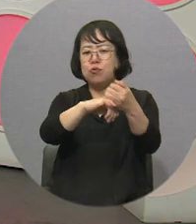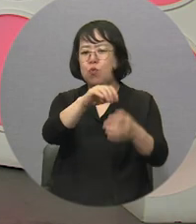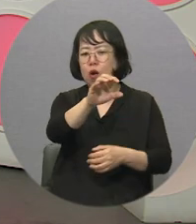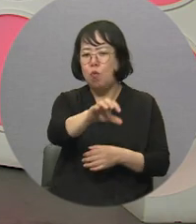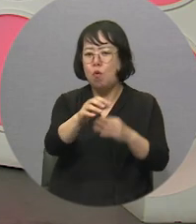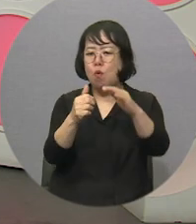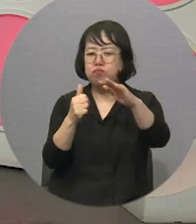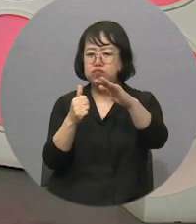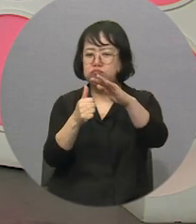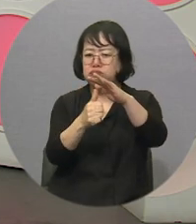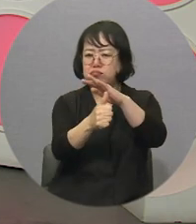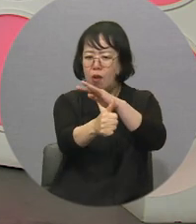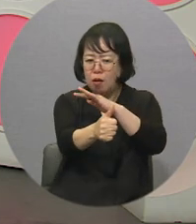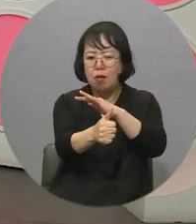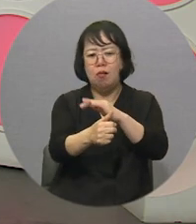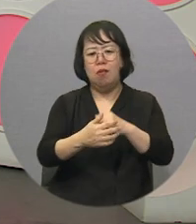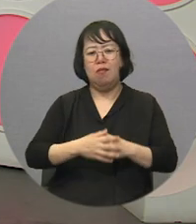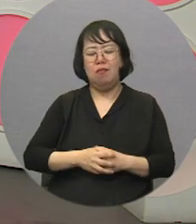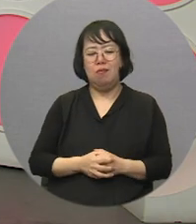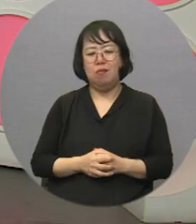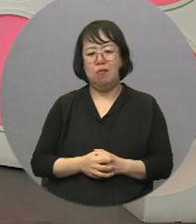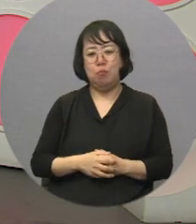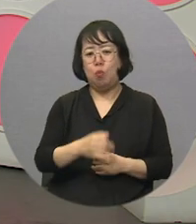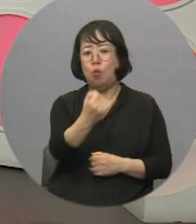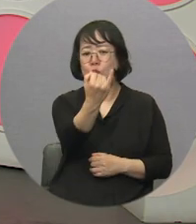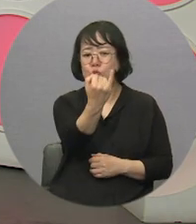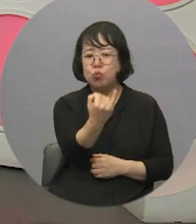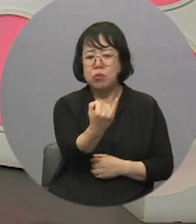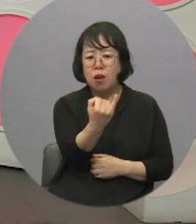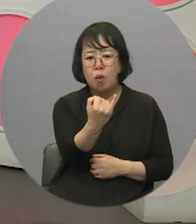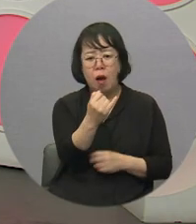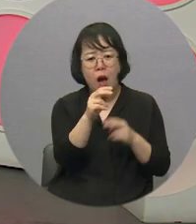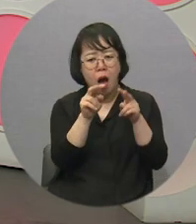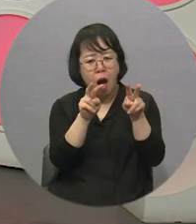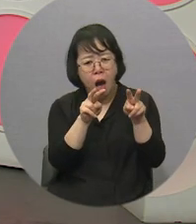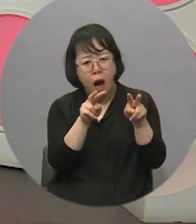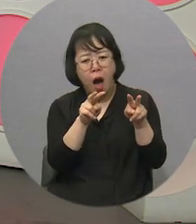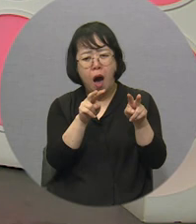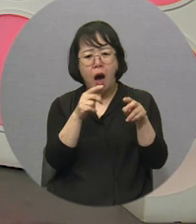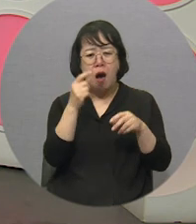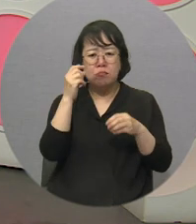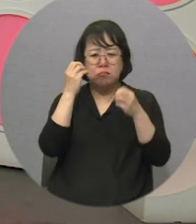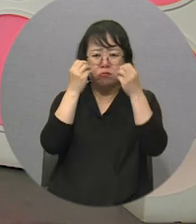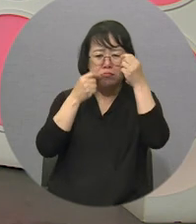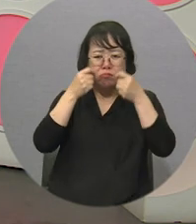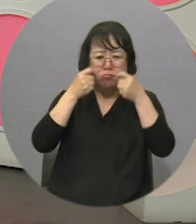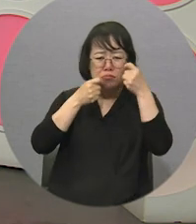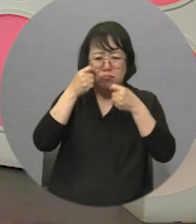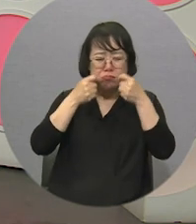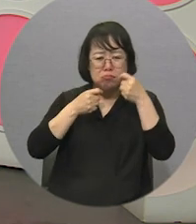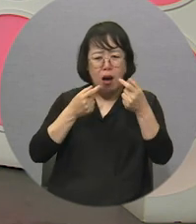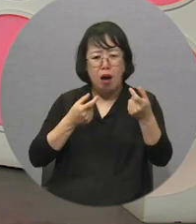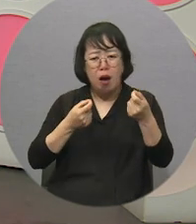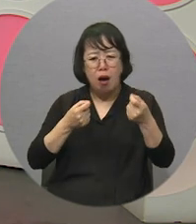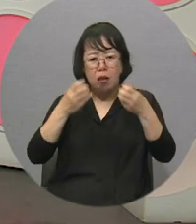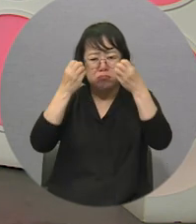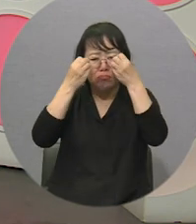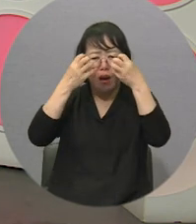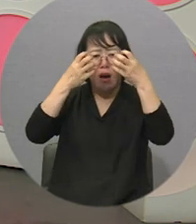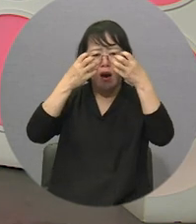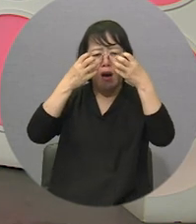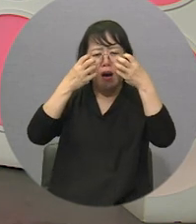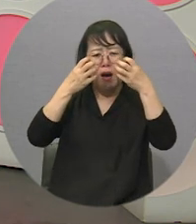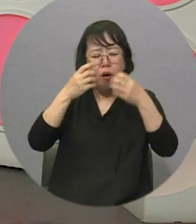발걸음도 무척 무거웠는데요. 동생은 눈이 팅팅 부은 채 앉아 있었고 얘기를